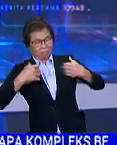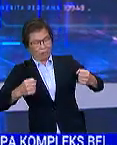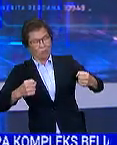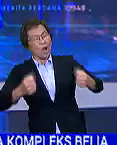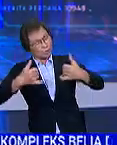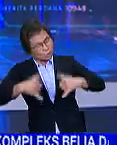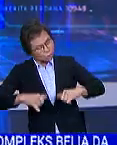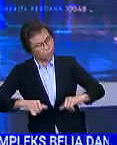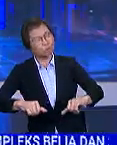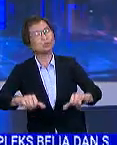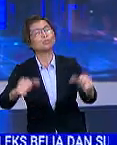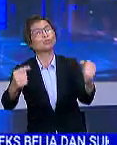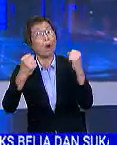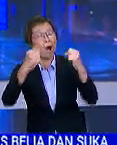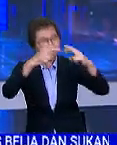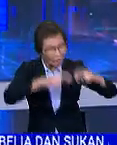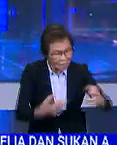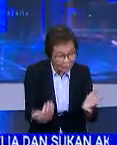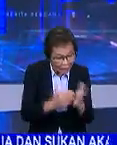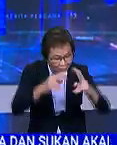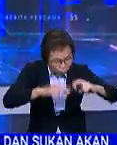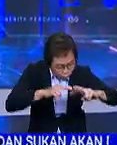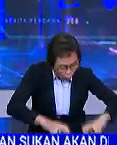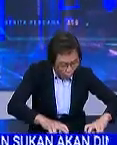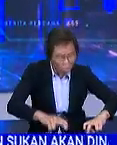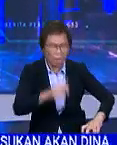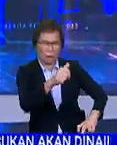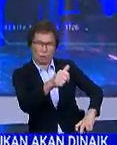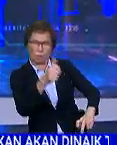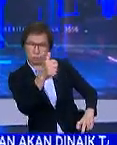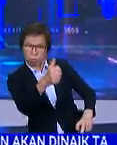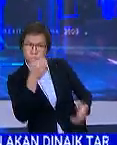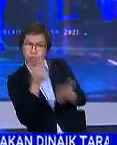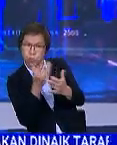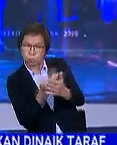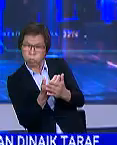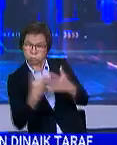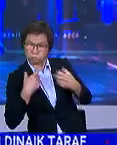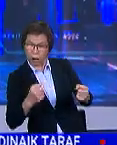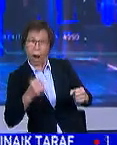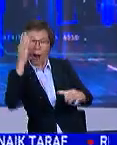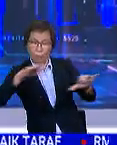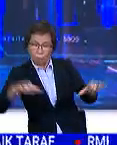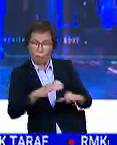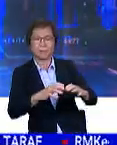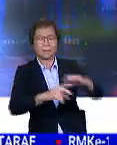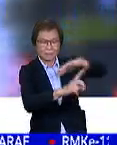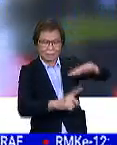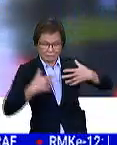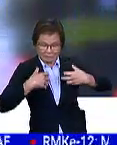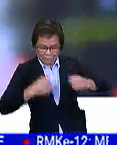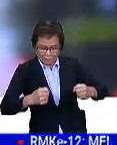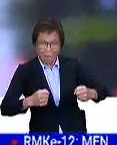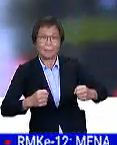akan terus diperkukuh. Kajian semula keberkesanan sistem kesihatan sedia akan dilakukan dan dasar kesihatan negara